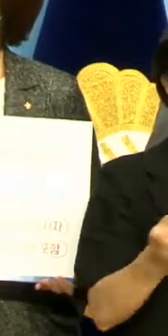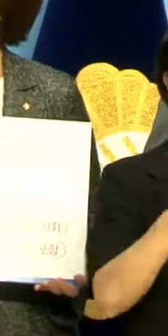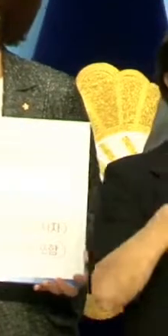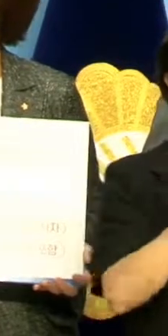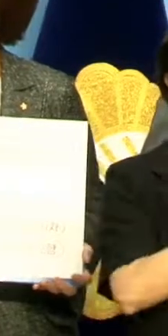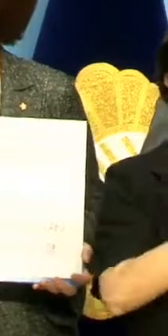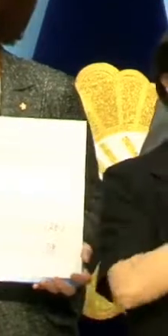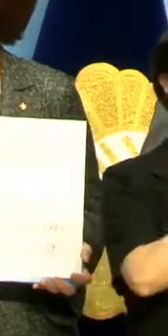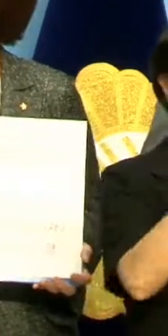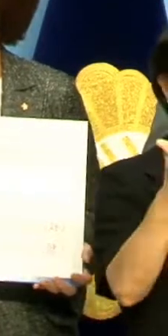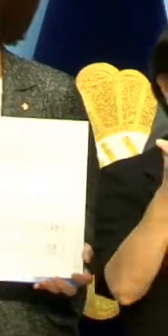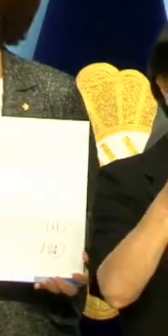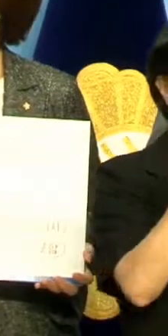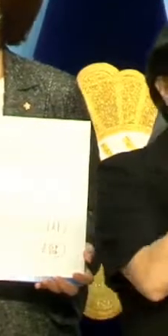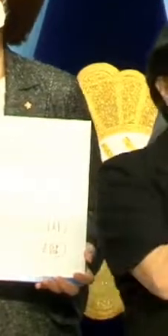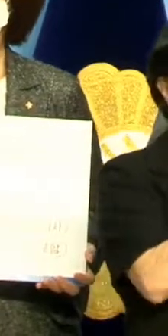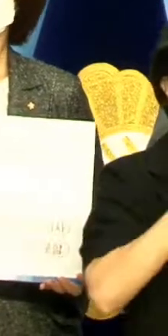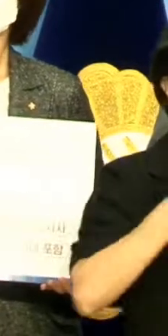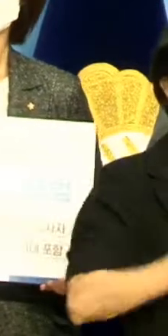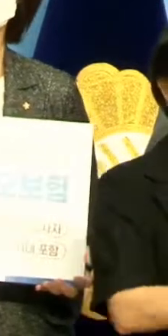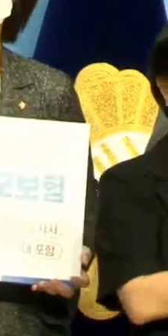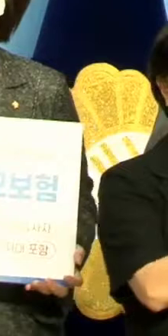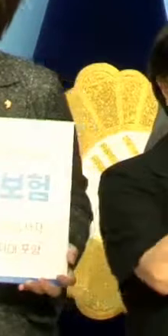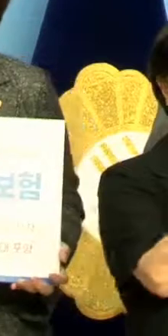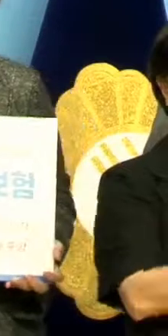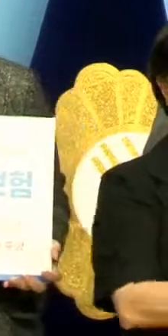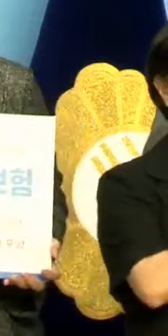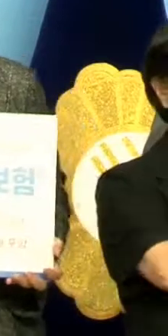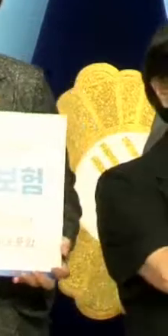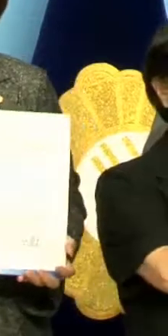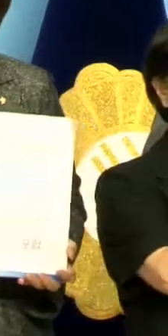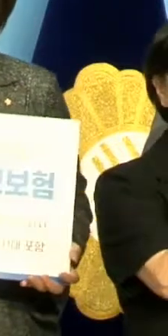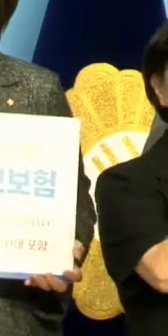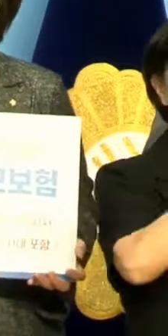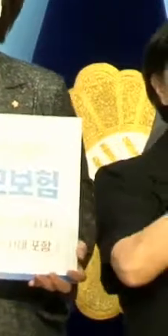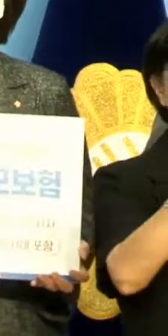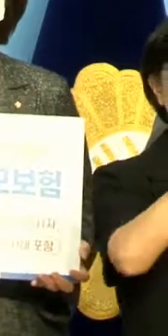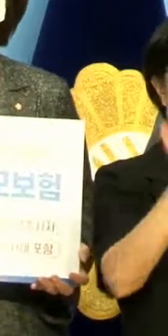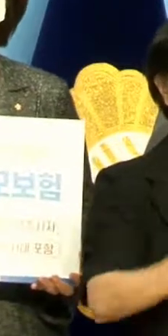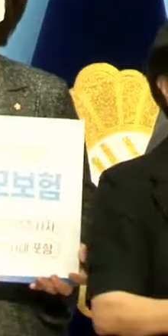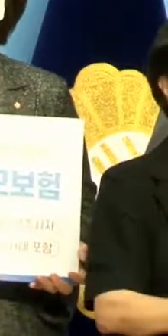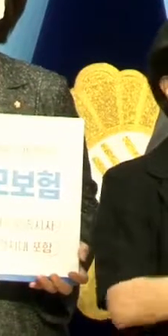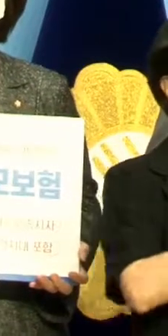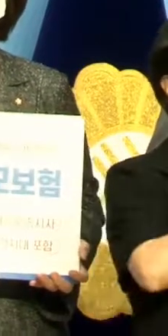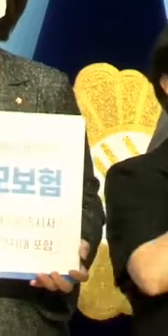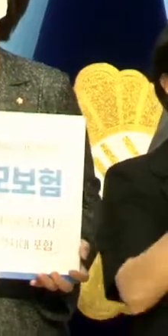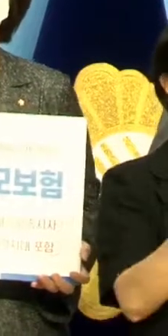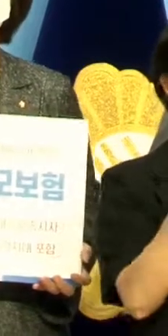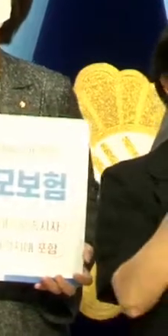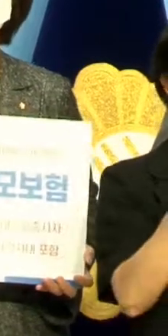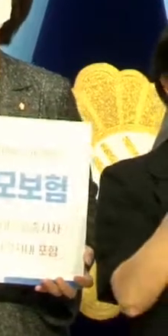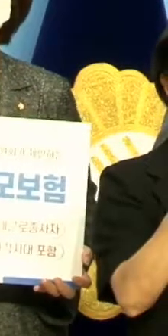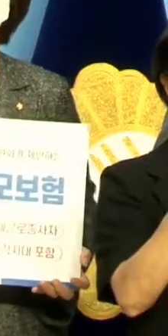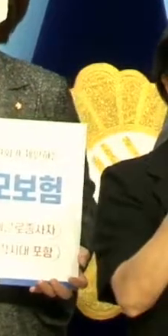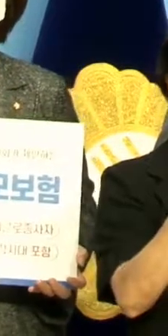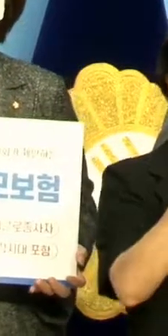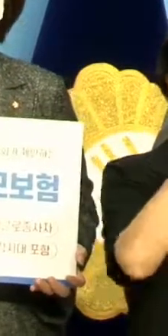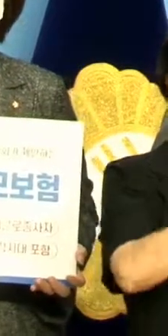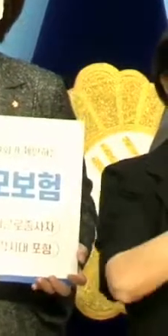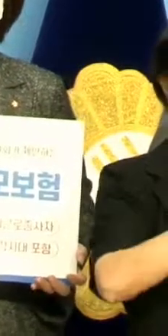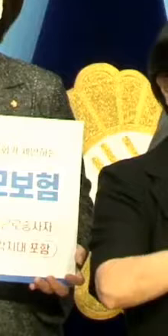상반기 남성 육아휴직 율은 24.7% 로 4명중 1명이 남성이라는 정부의 성과 발표 처럼